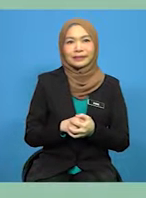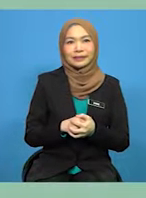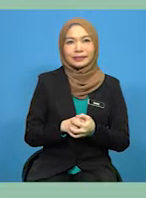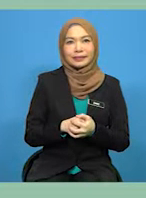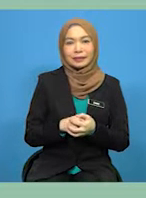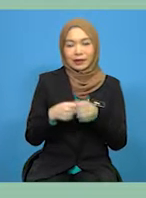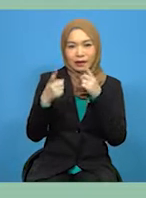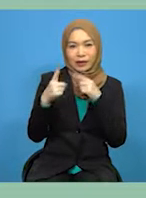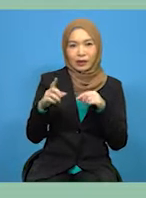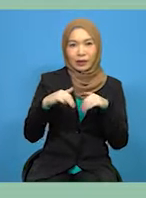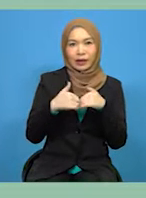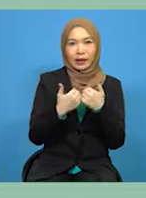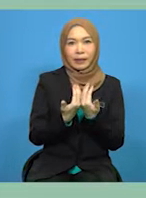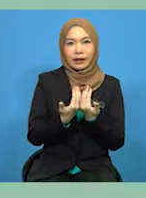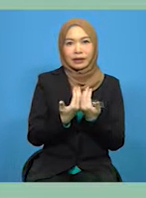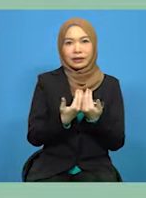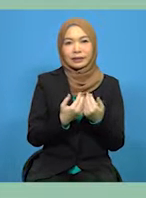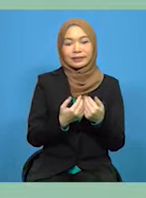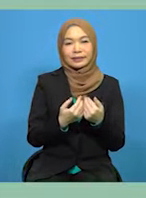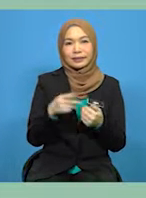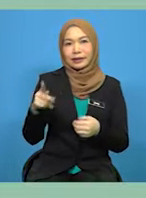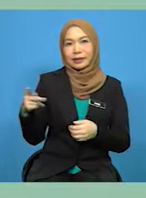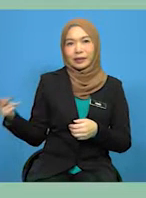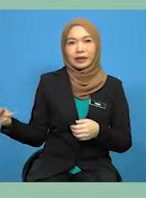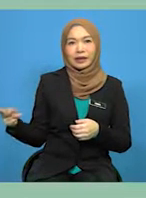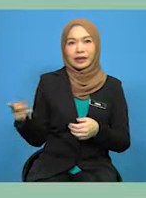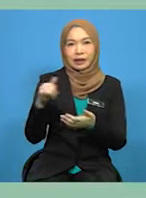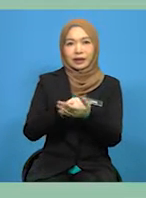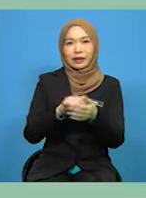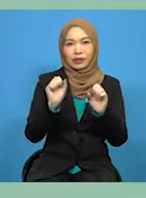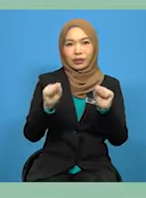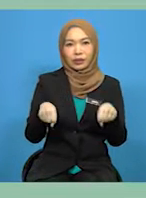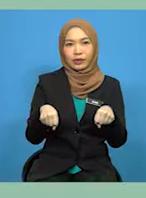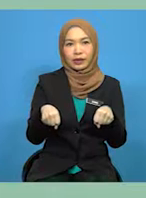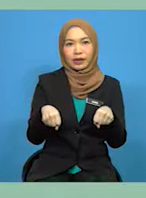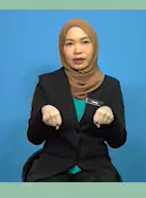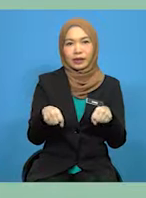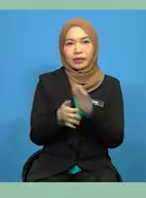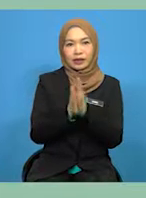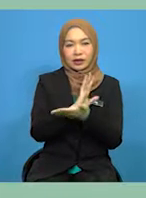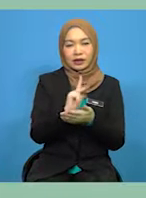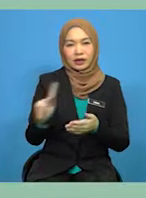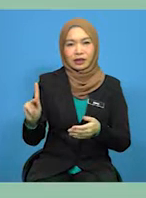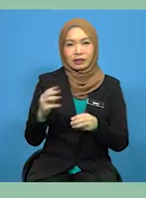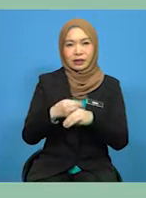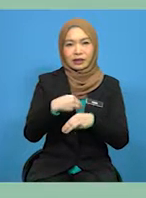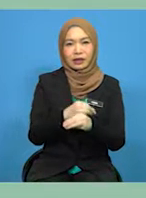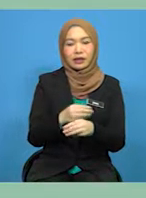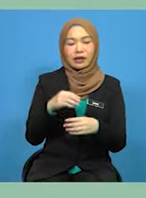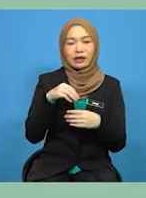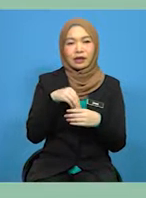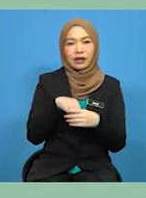Huraikan bagaimana perkara-perkara berikut boleh menimbulkan masalah dalam